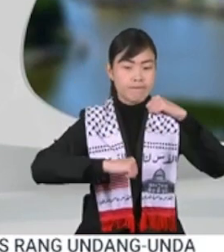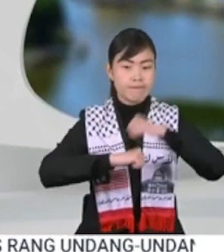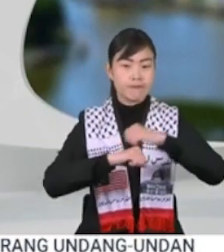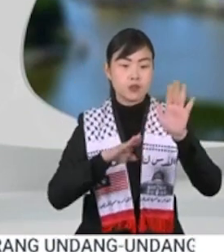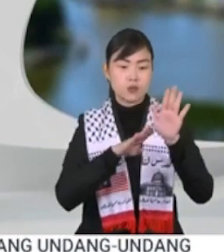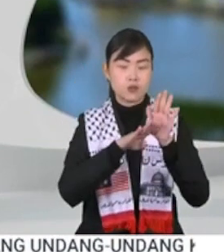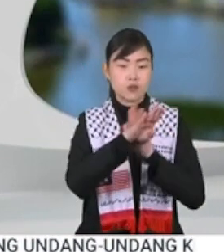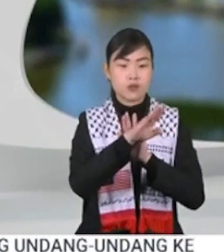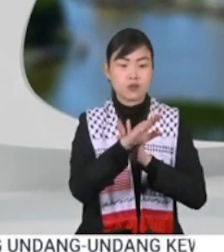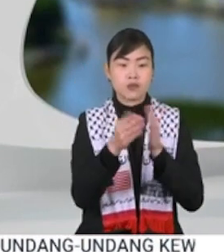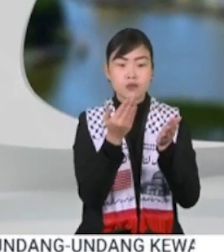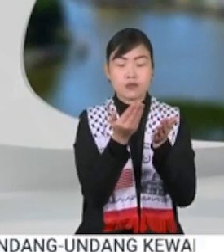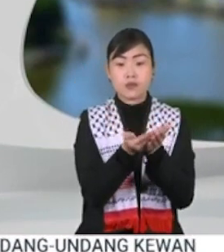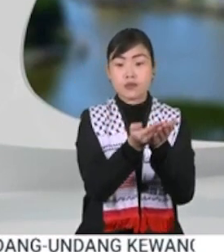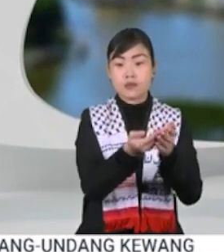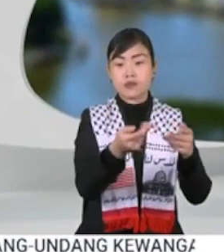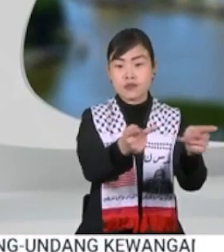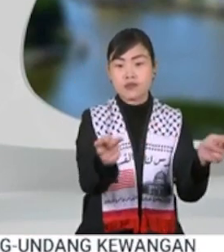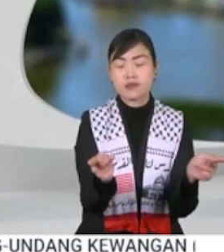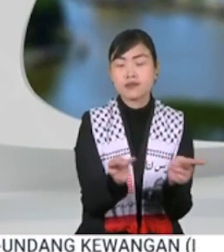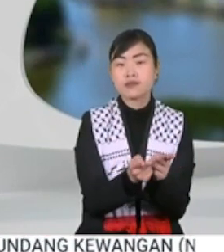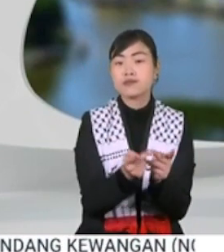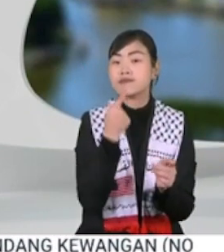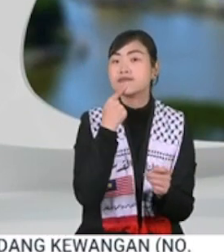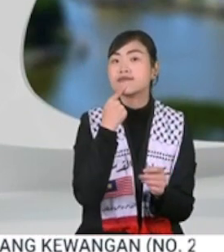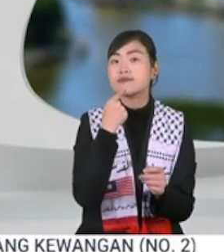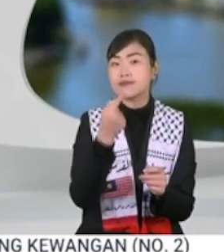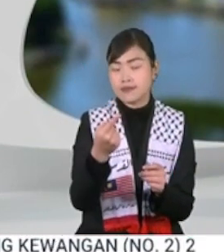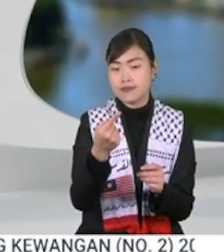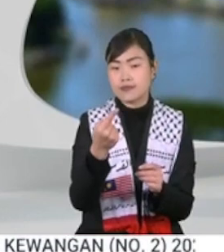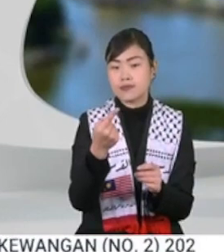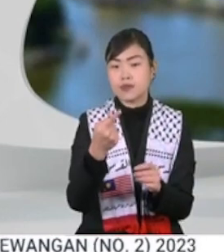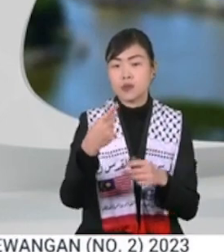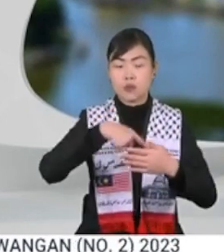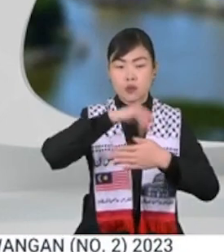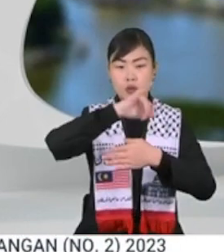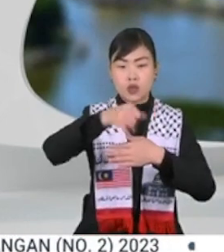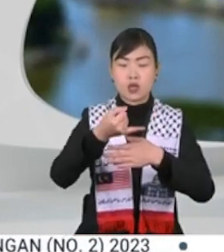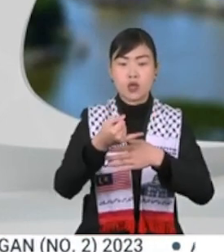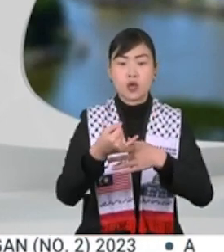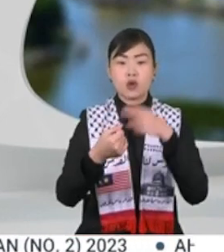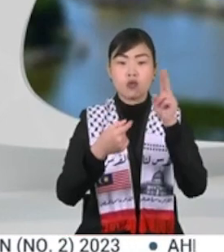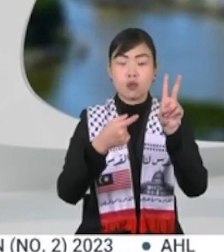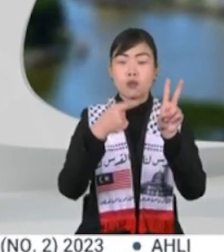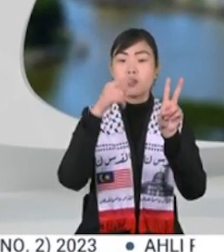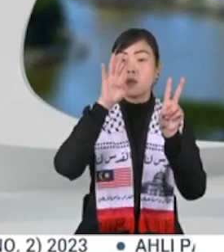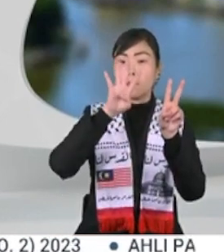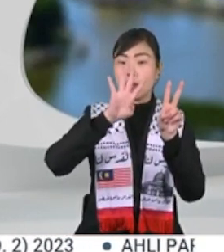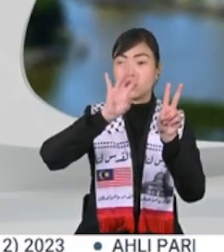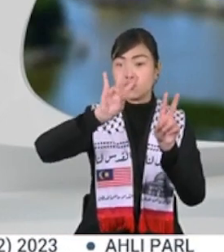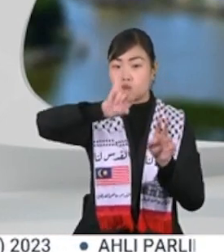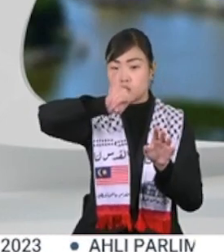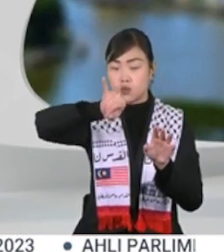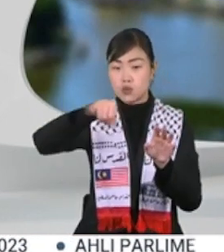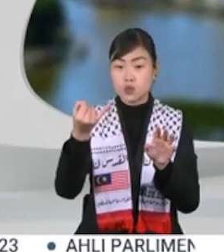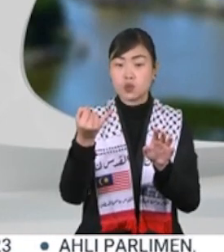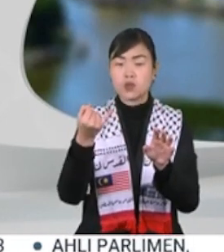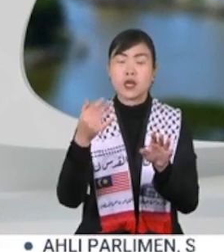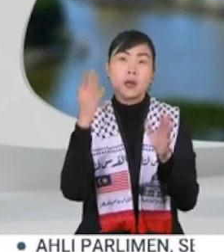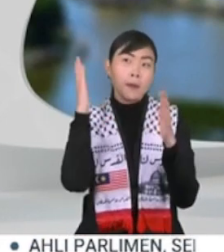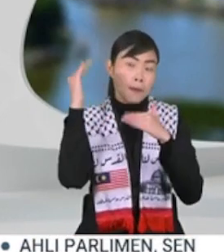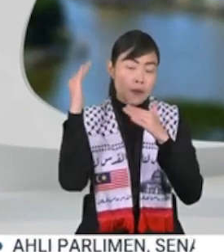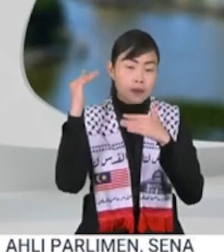pembangunan pelabuhan datou Ahmad Douglas ugambas berkata projek bernilai r247 juta itu dijangka siap pada